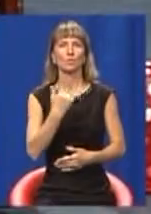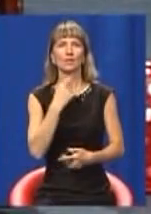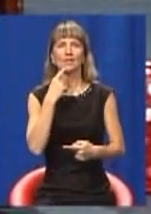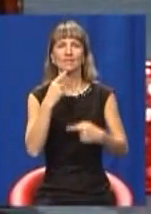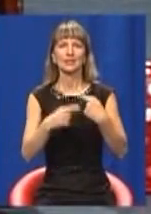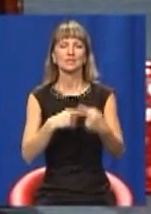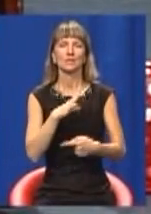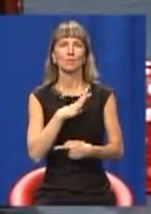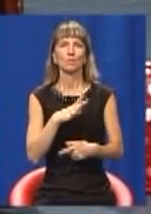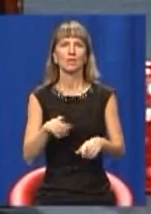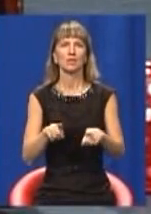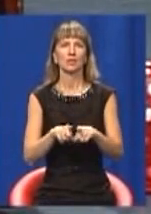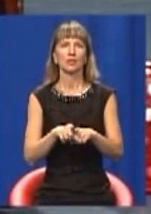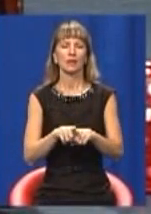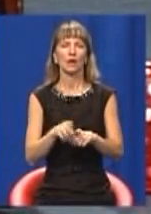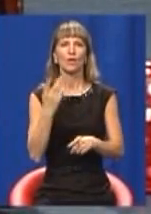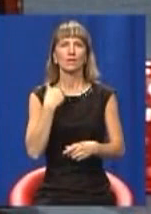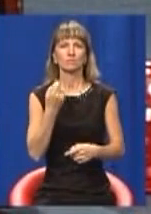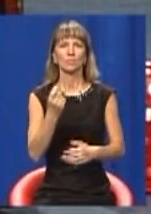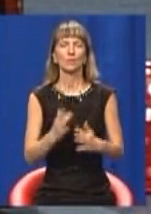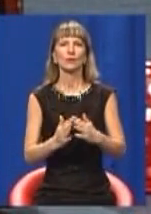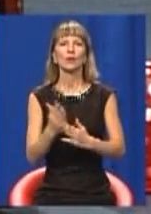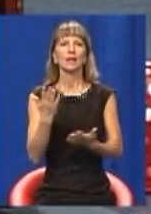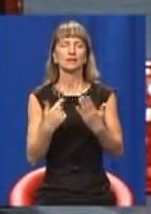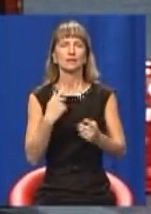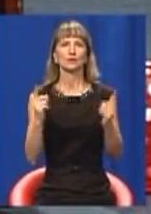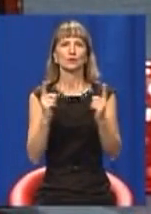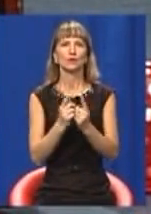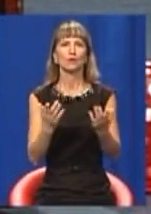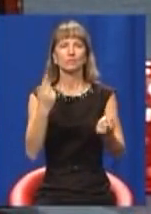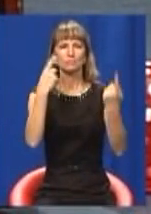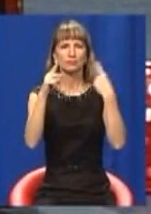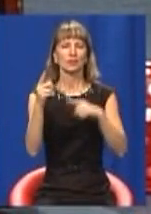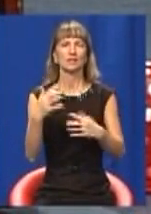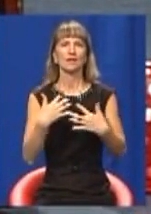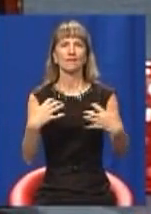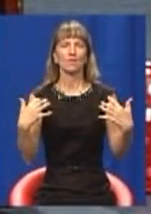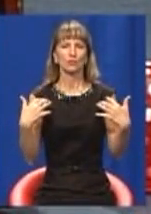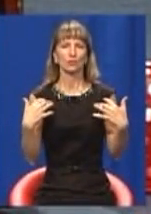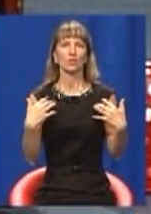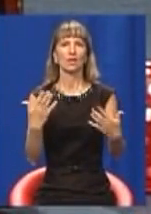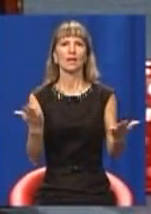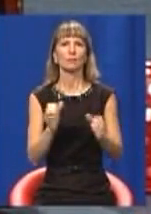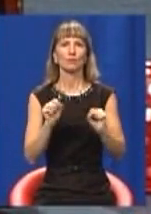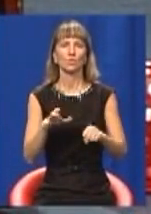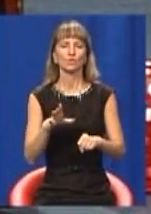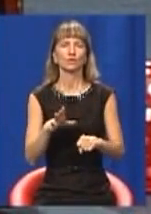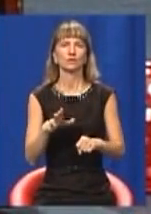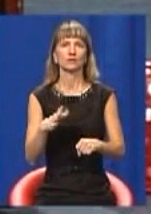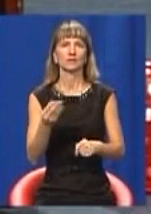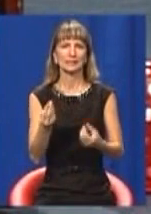така от ідея, коли я трохи подорослішав і зрозумів, що якщо я зустріну якусь казкову тварину, там істоту, я не знаю, яка може наділити